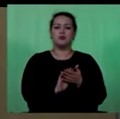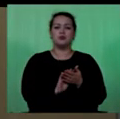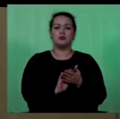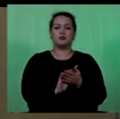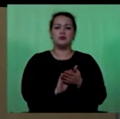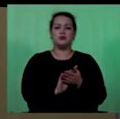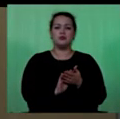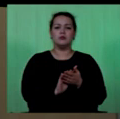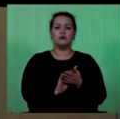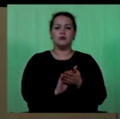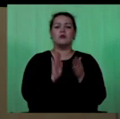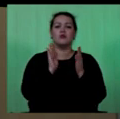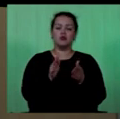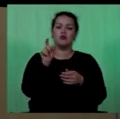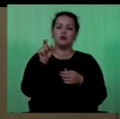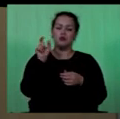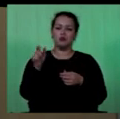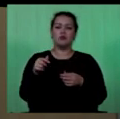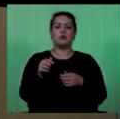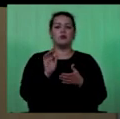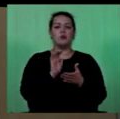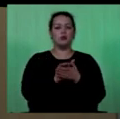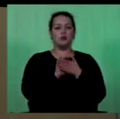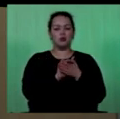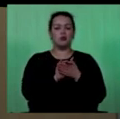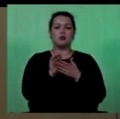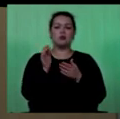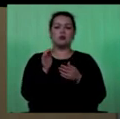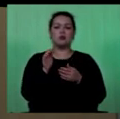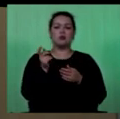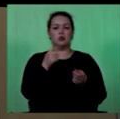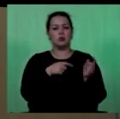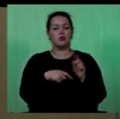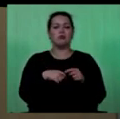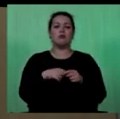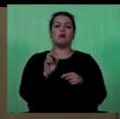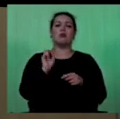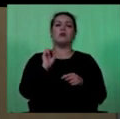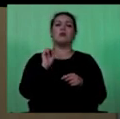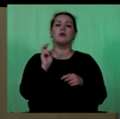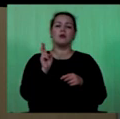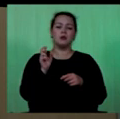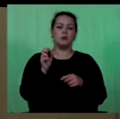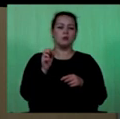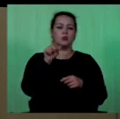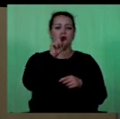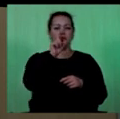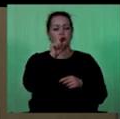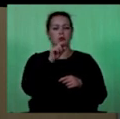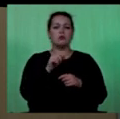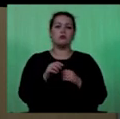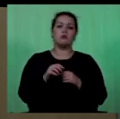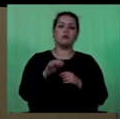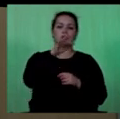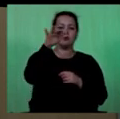Давайте, люди, дружить с друг другом, как птицы с небом, как ветер с лугом, как парус